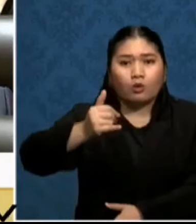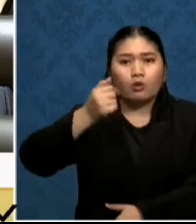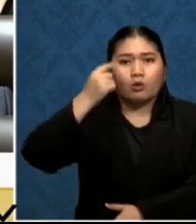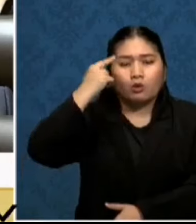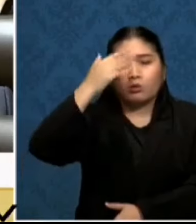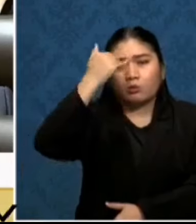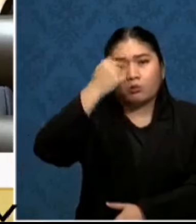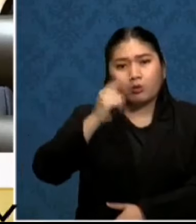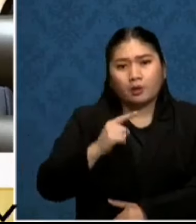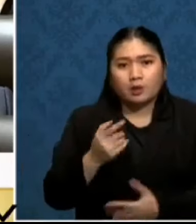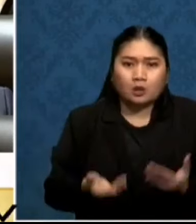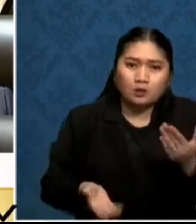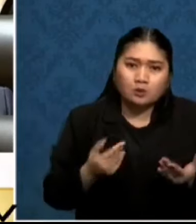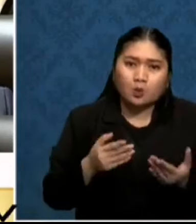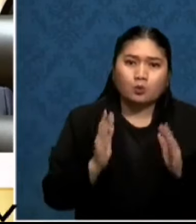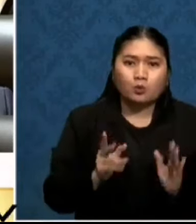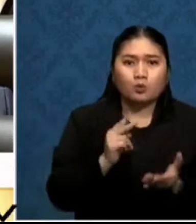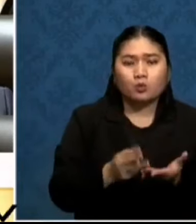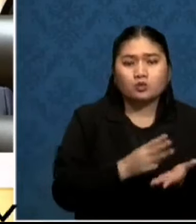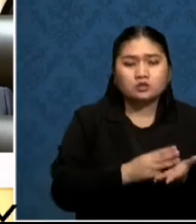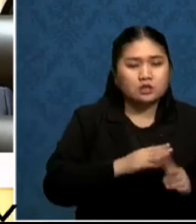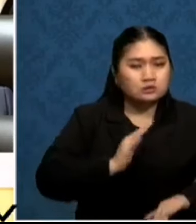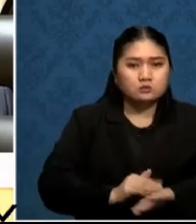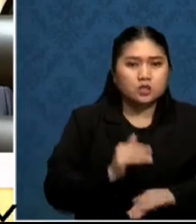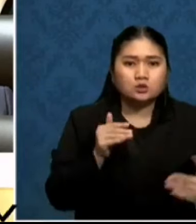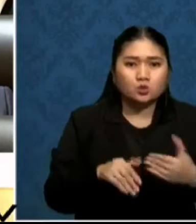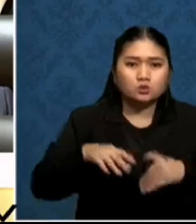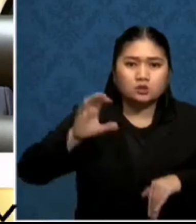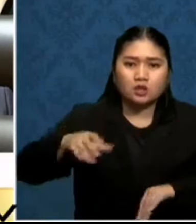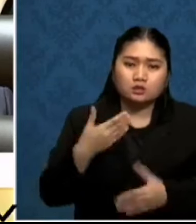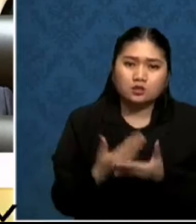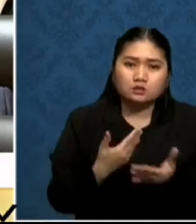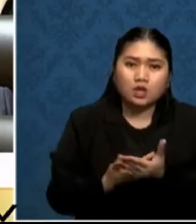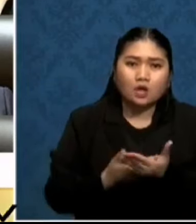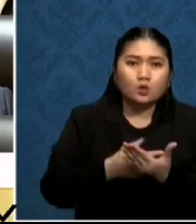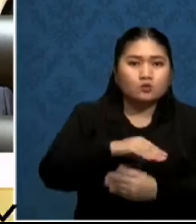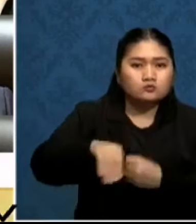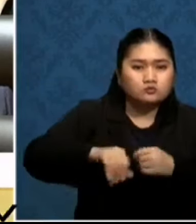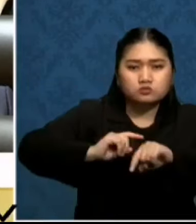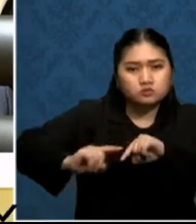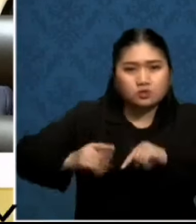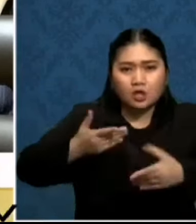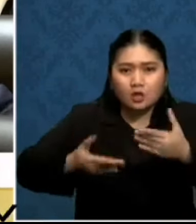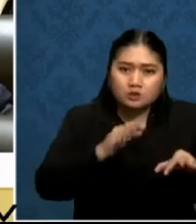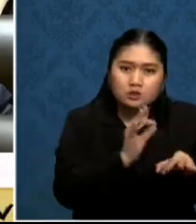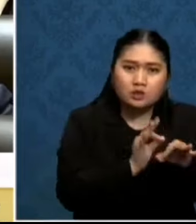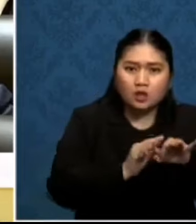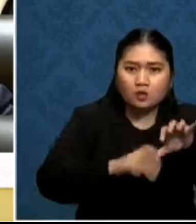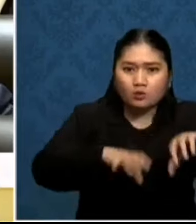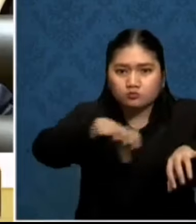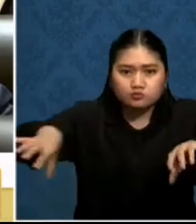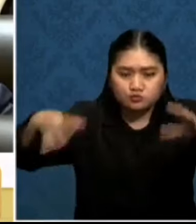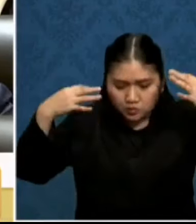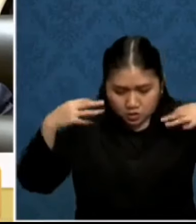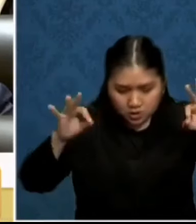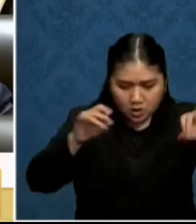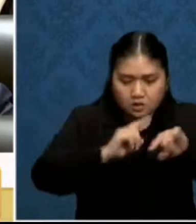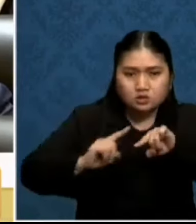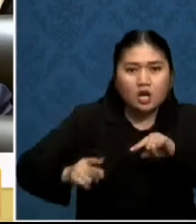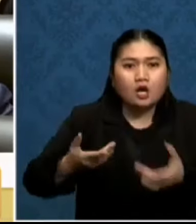อะไรเพราะไม่ว่านักวิชาการสถาบันการเงินนักเศรษฐศาสตร์แบงก์ชาติองค์กรอิสระ